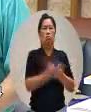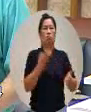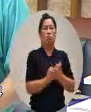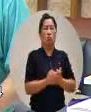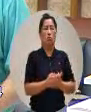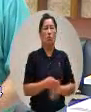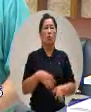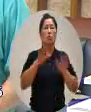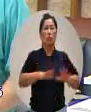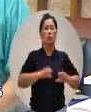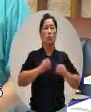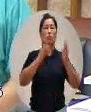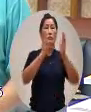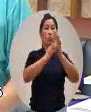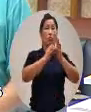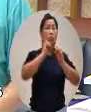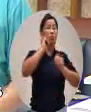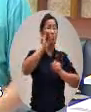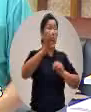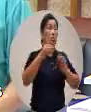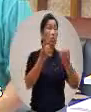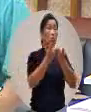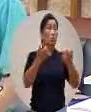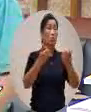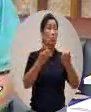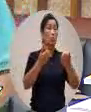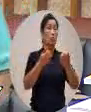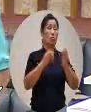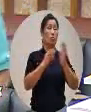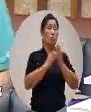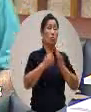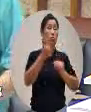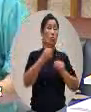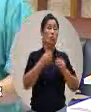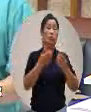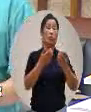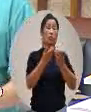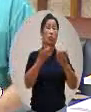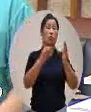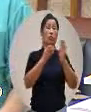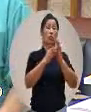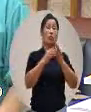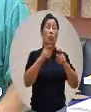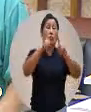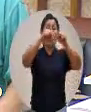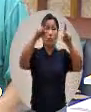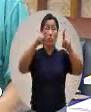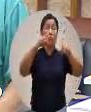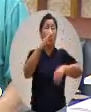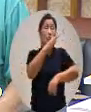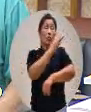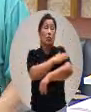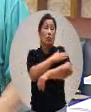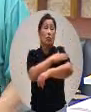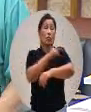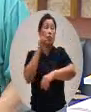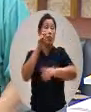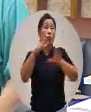我在這裡跟局長跟分局長啦齁那個分局長是張博文嘛陳博文是張博文